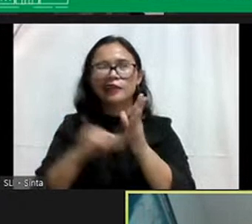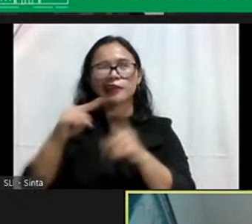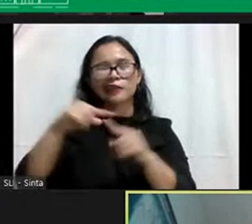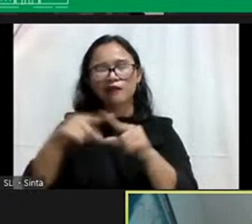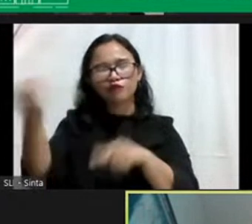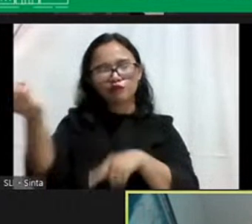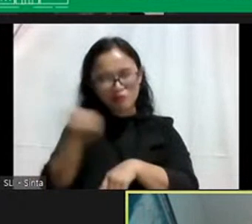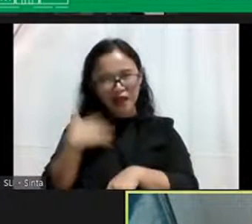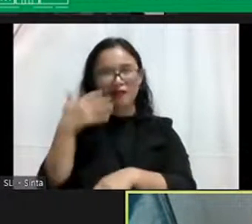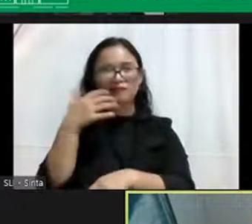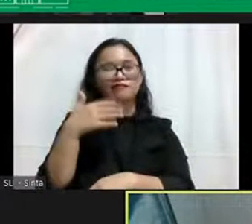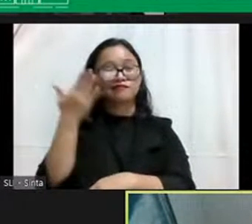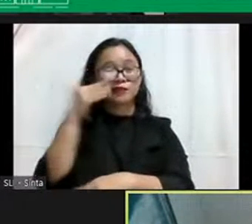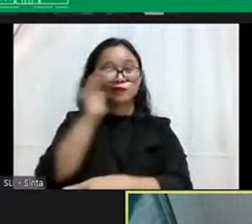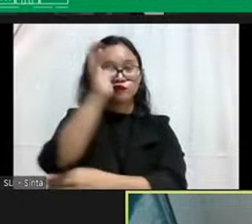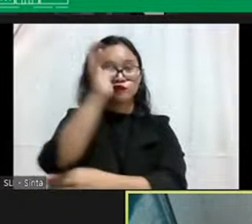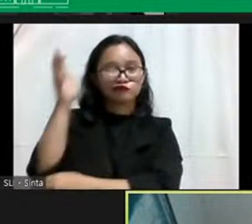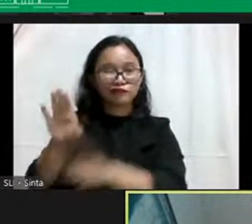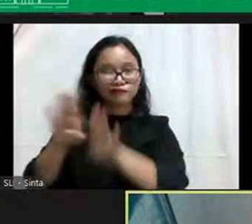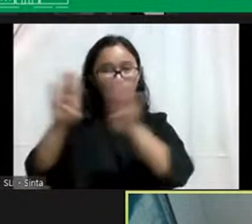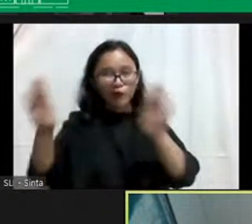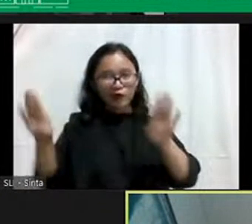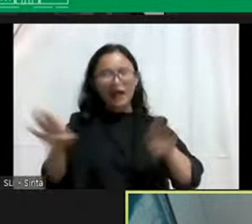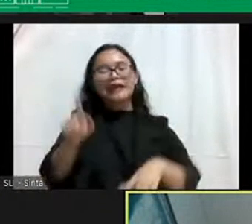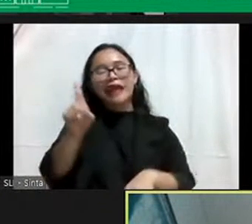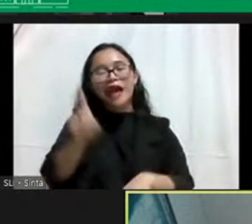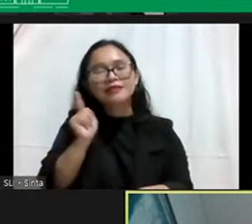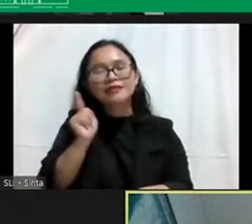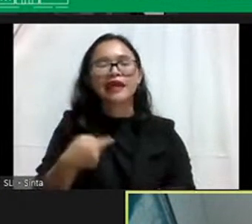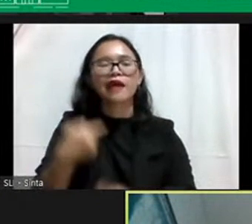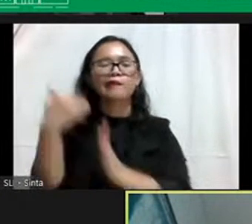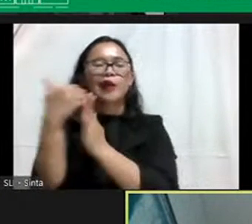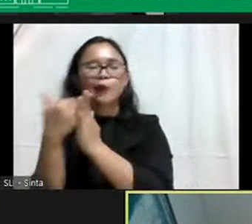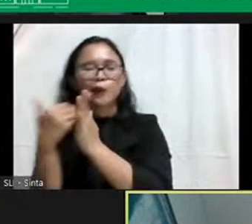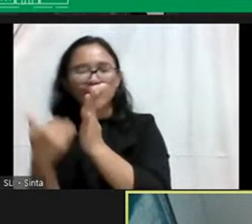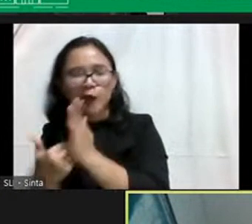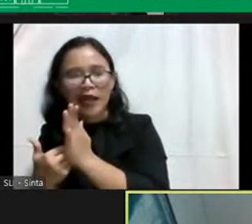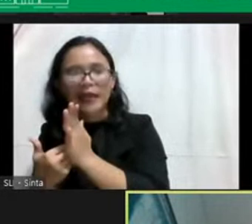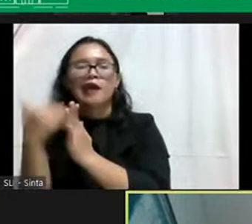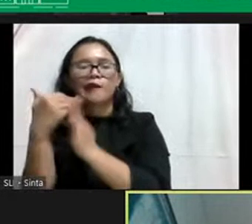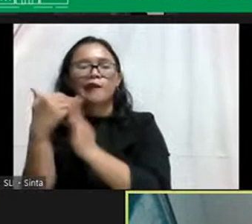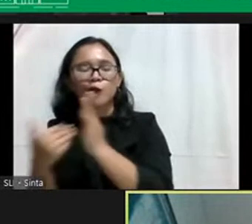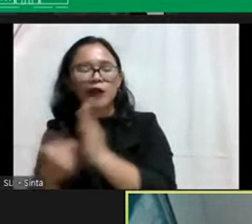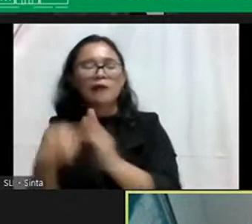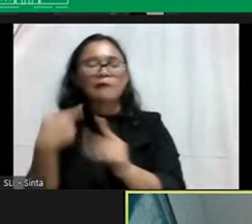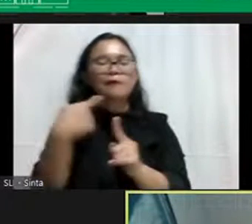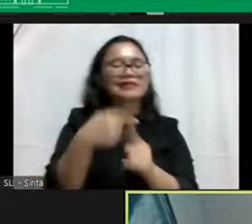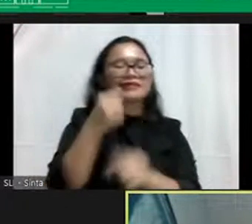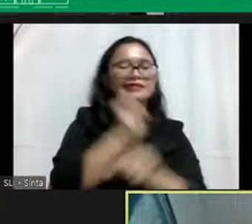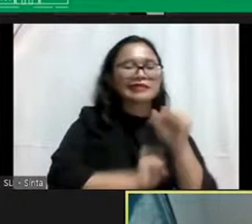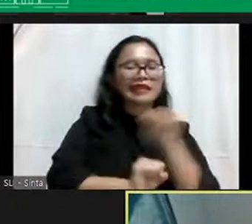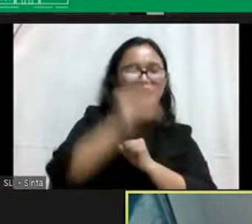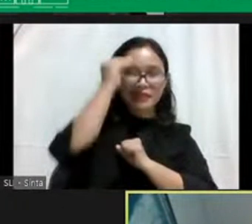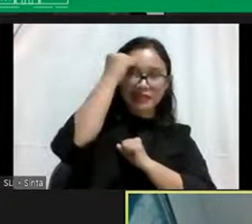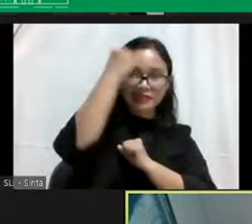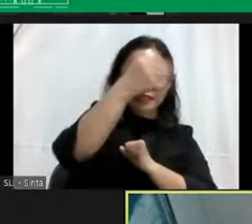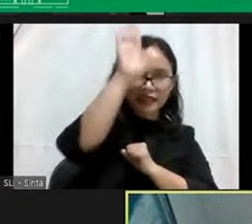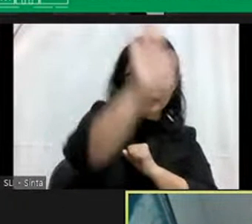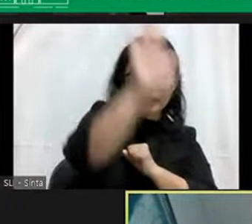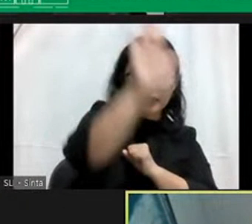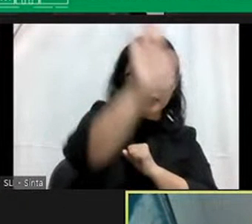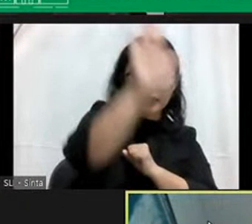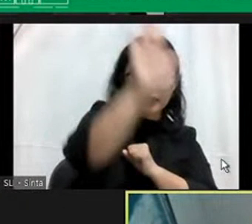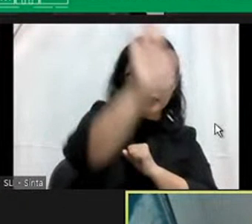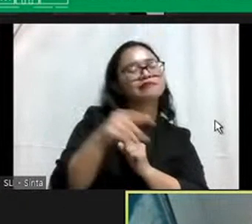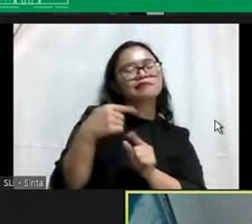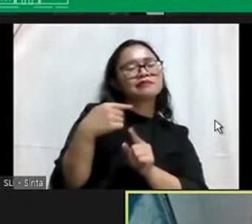pidatonya kita harus memastikan adanya koherensi kebijakan kita membuat rencana aksi untuk hak asasi manusia terhadap bisnis itu